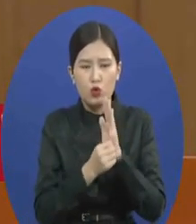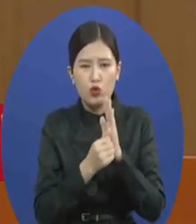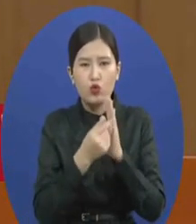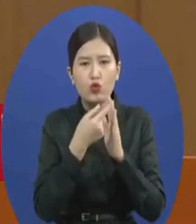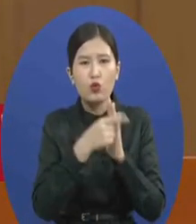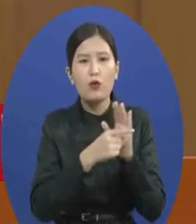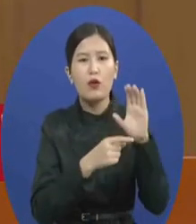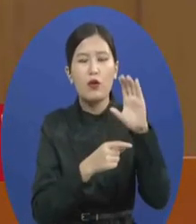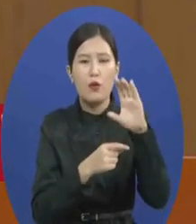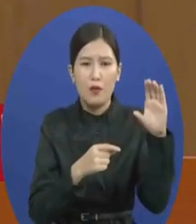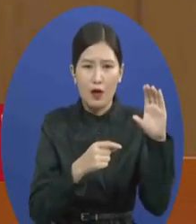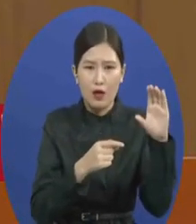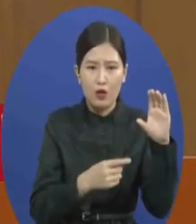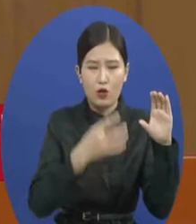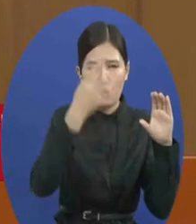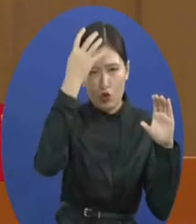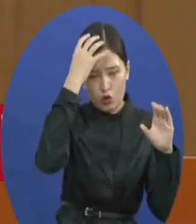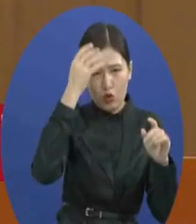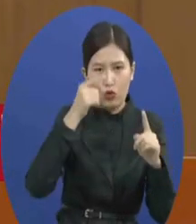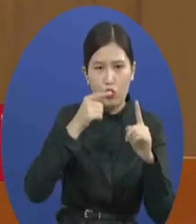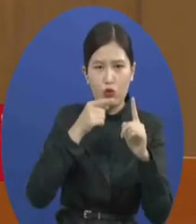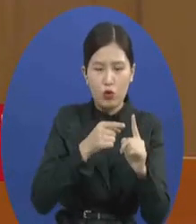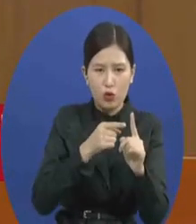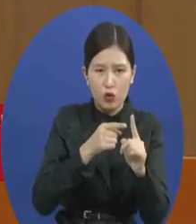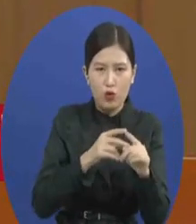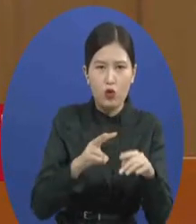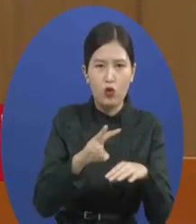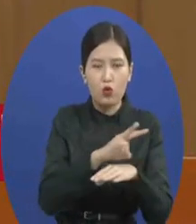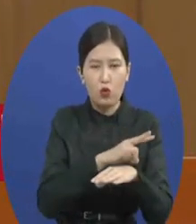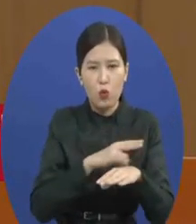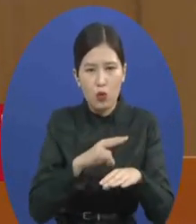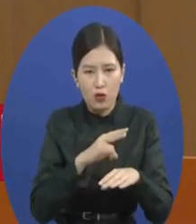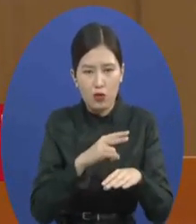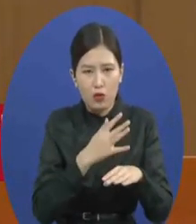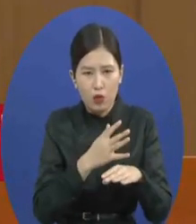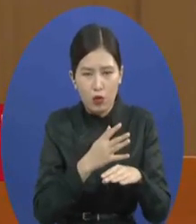төрийн бол орон нутгийн өмчит түүний оролцоотой хуулийн этгээд